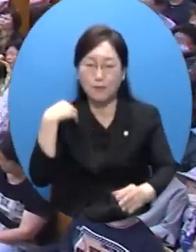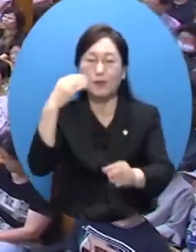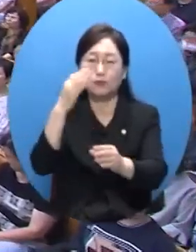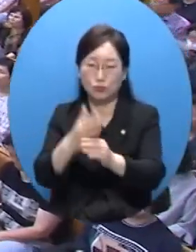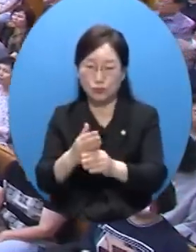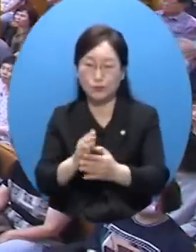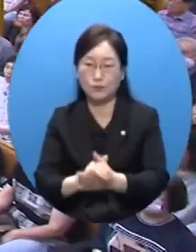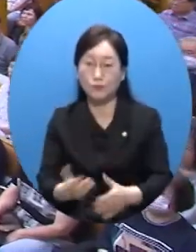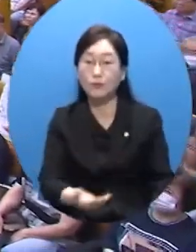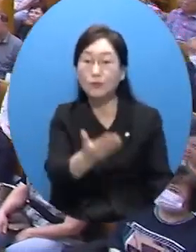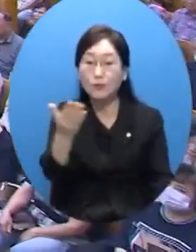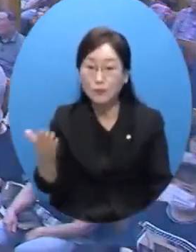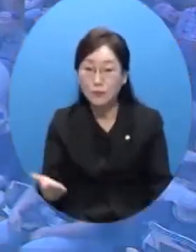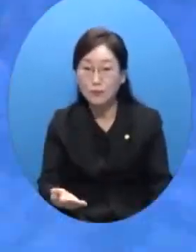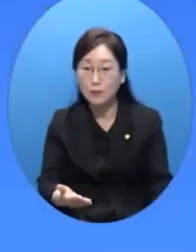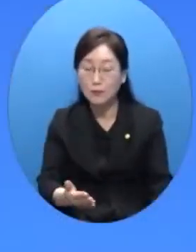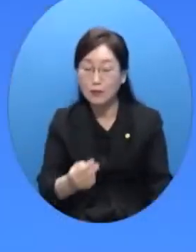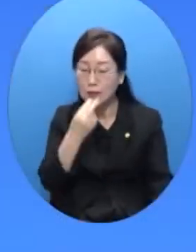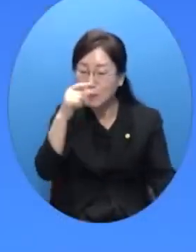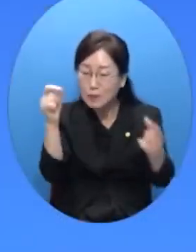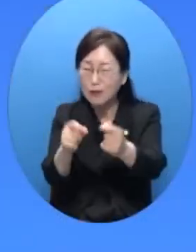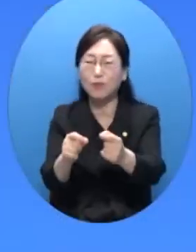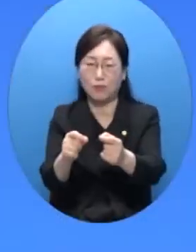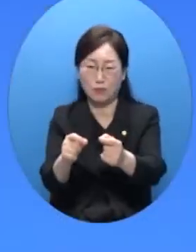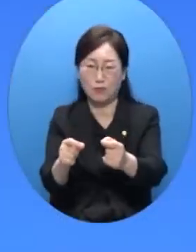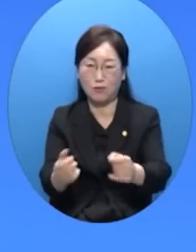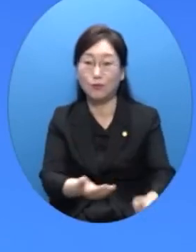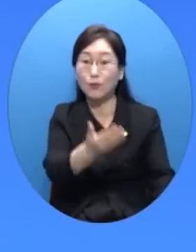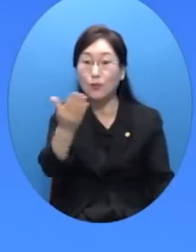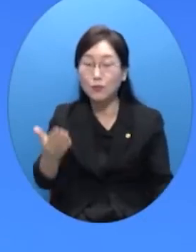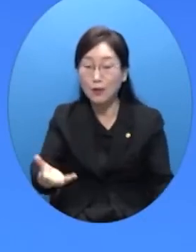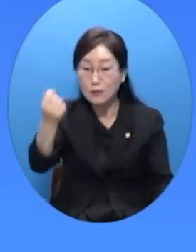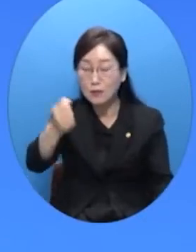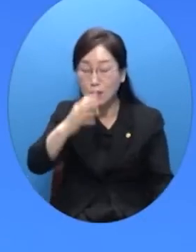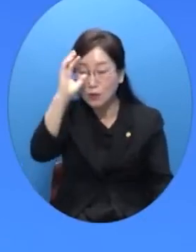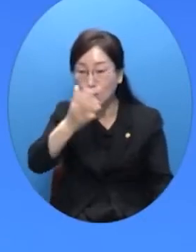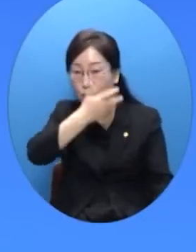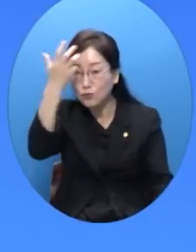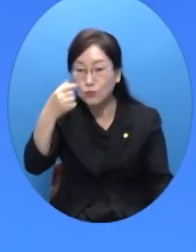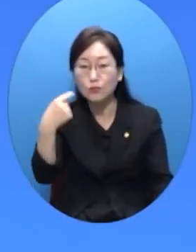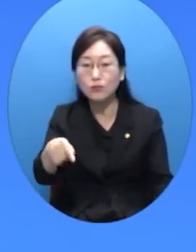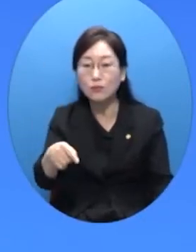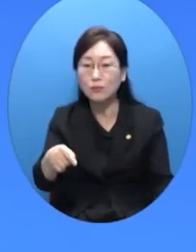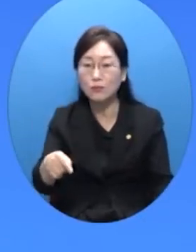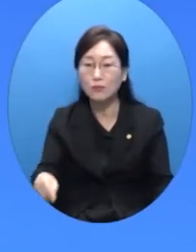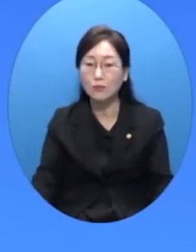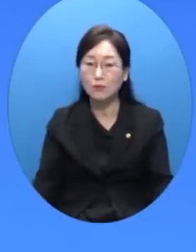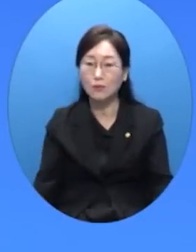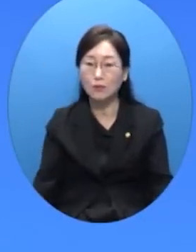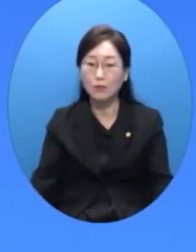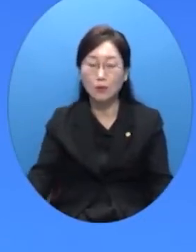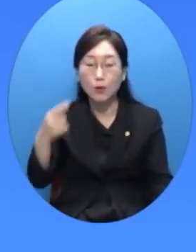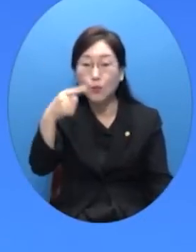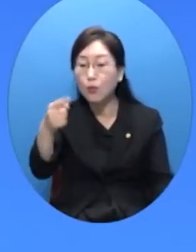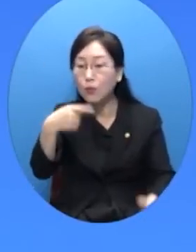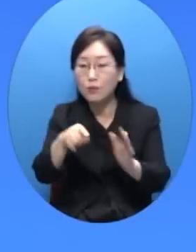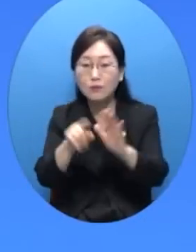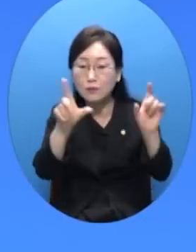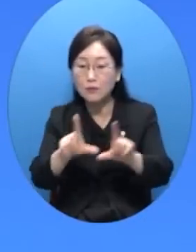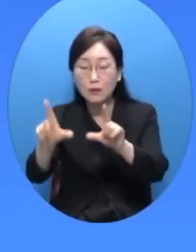여러분, 짧은 인생길 지나갑니다. 여러분이 가진 거룩한 꿈이 무엇입니까? 무엇을 위해 살고